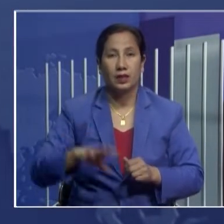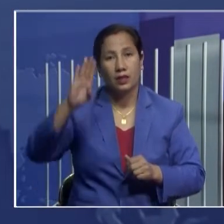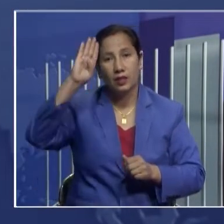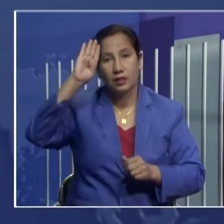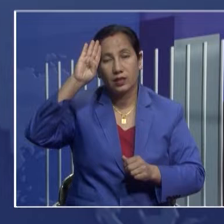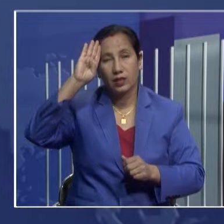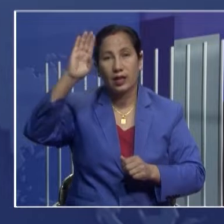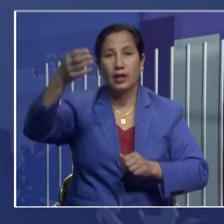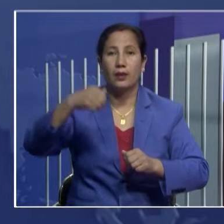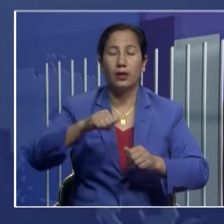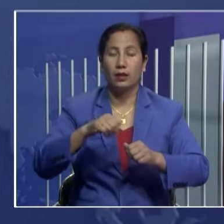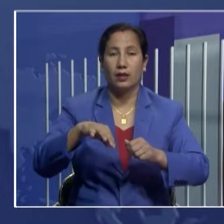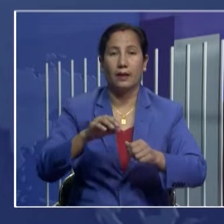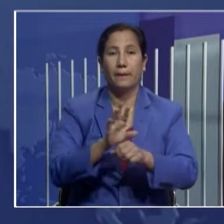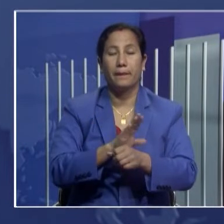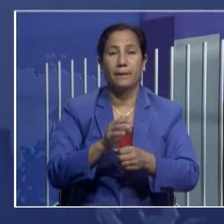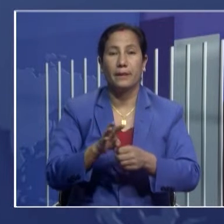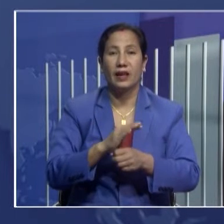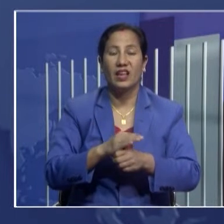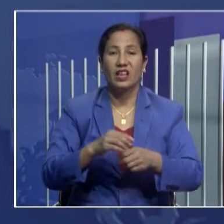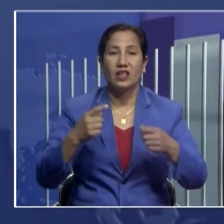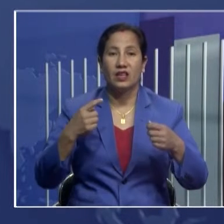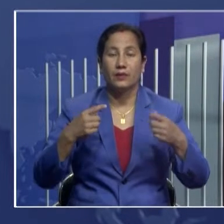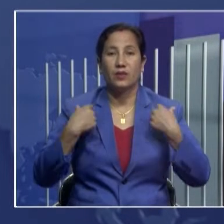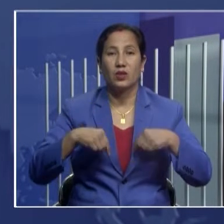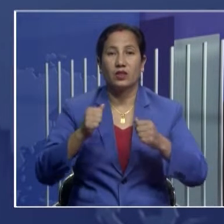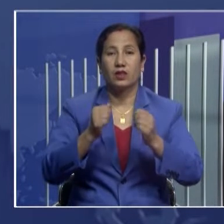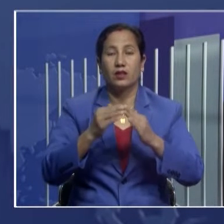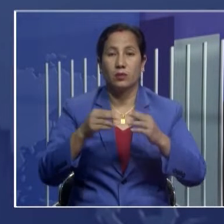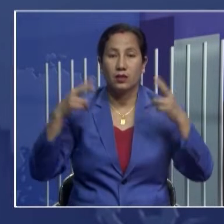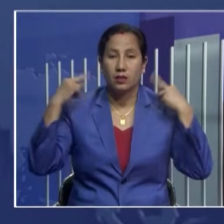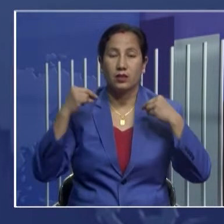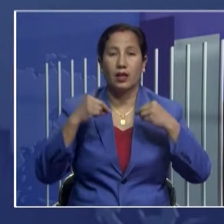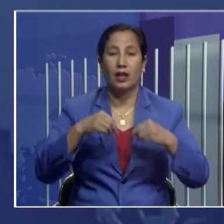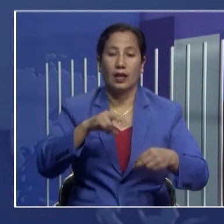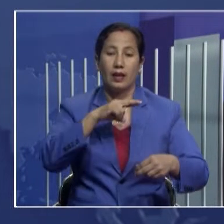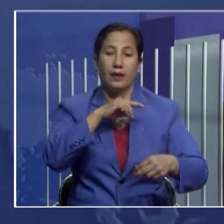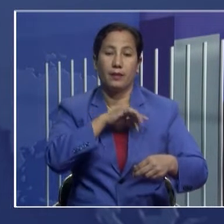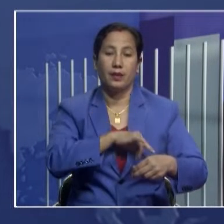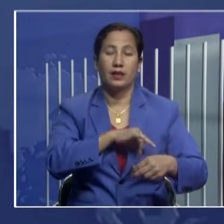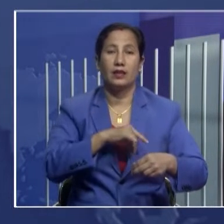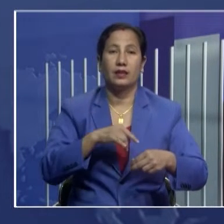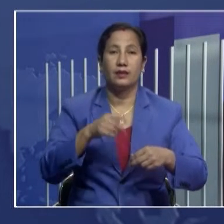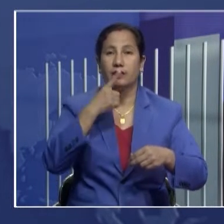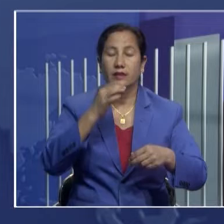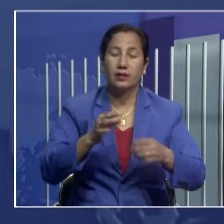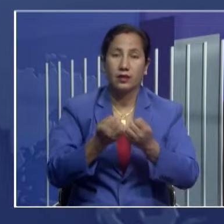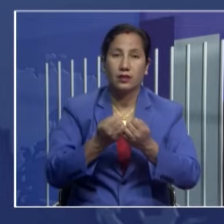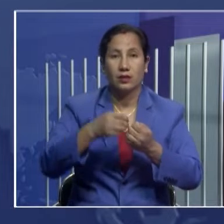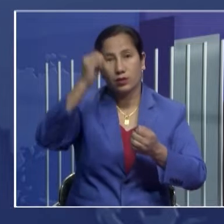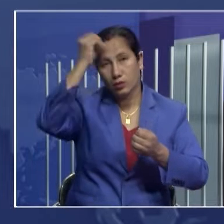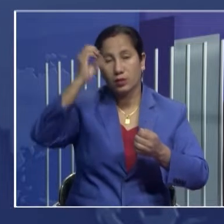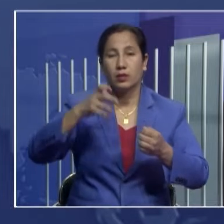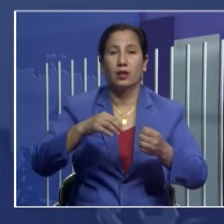सरकारले महामारीका बेला अग्रपङ्क्तिमा खटिने स्वास्थ्यकर्मी र चिकित्सकलाई जोखिम भत्ता दिने निर्णय गरेको थियो। तर सुदूरपश्चिम